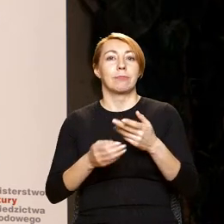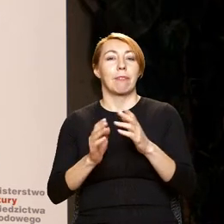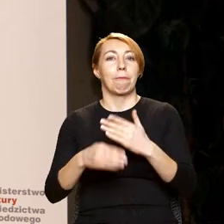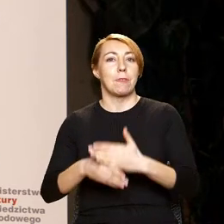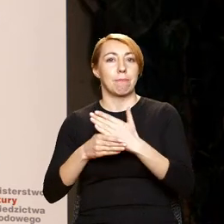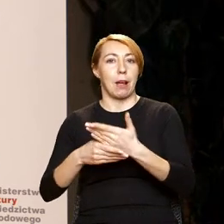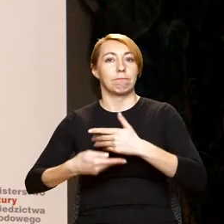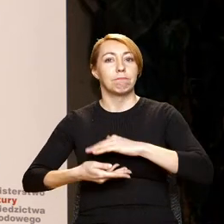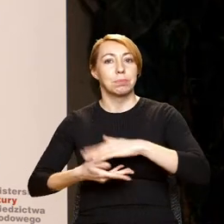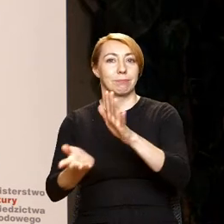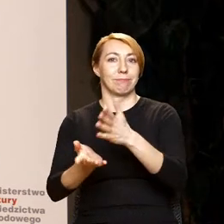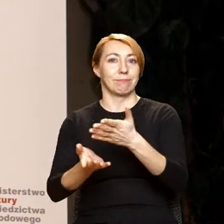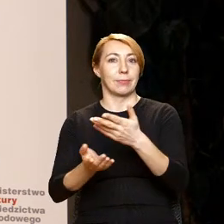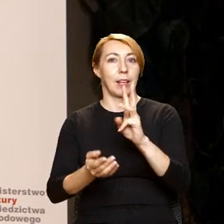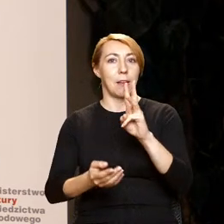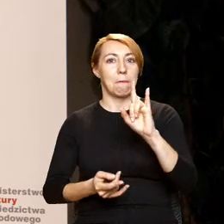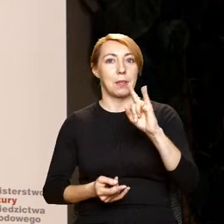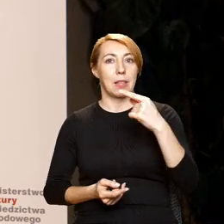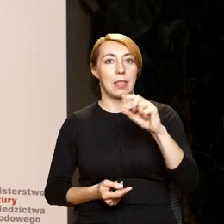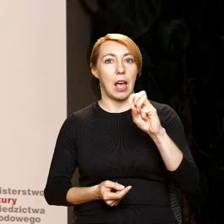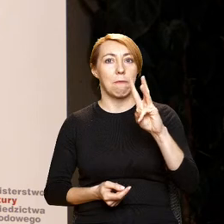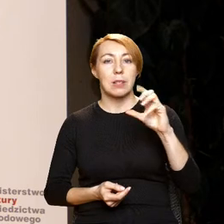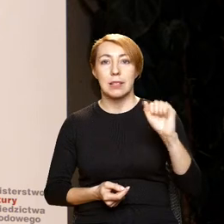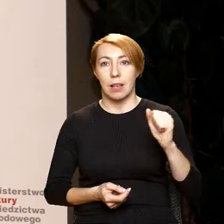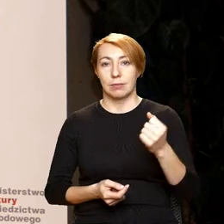wcale takie proste, więc